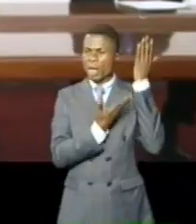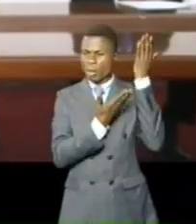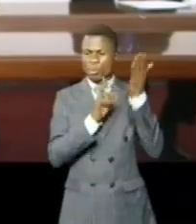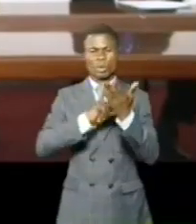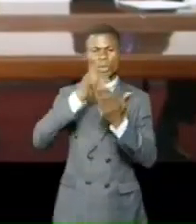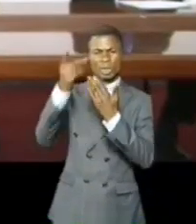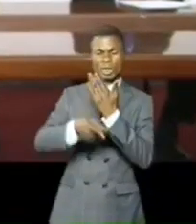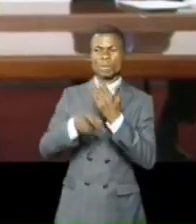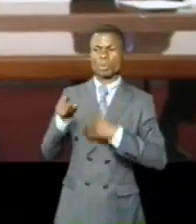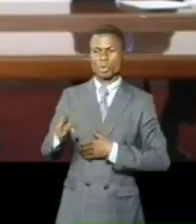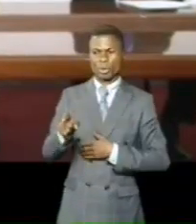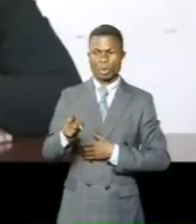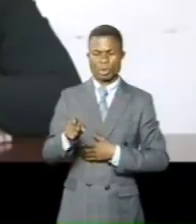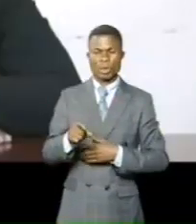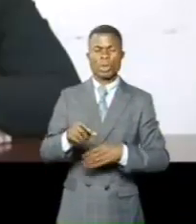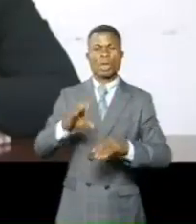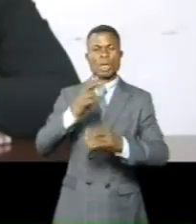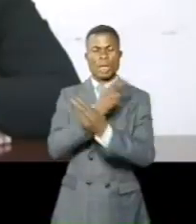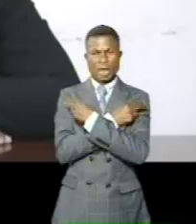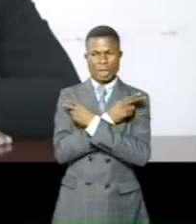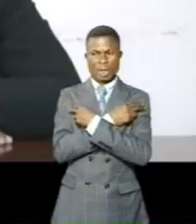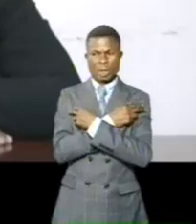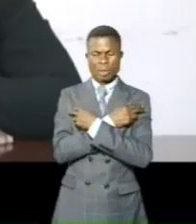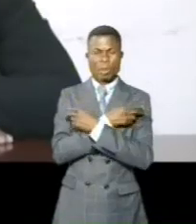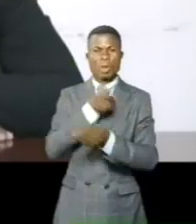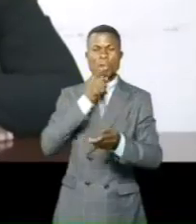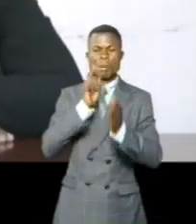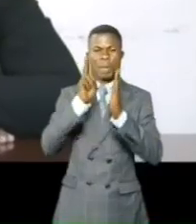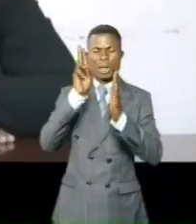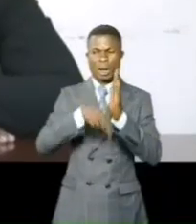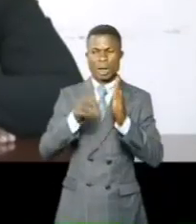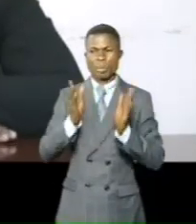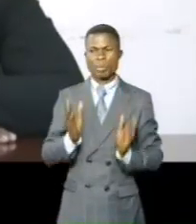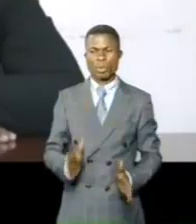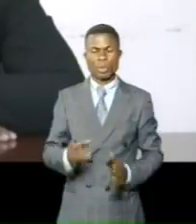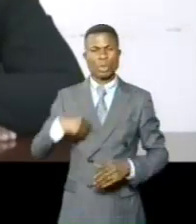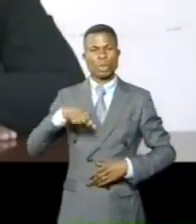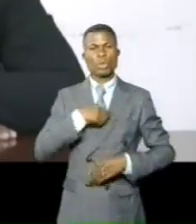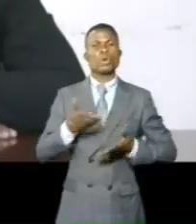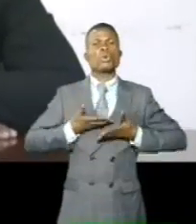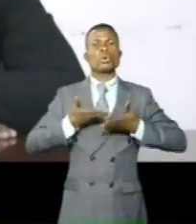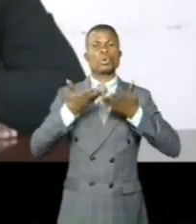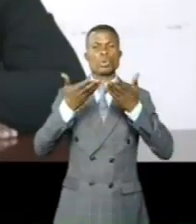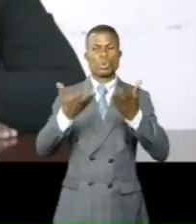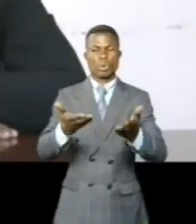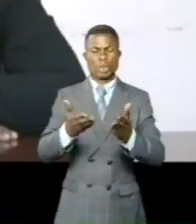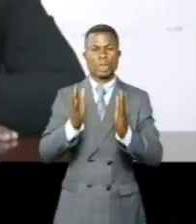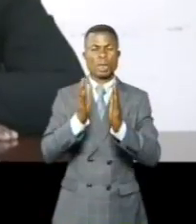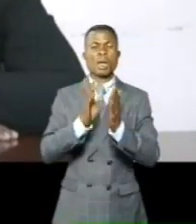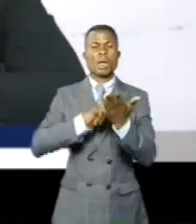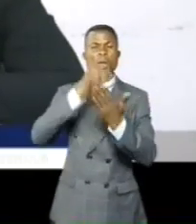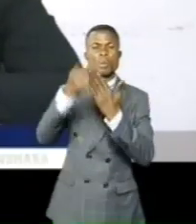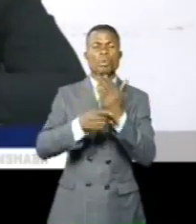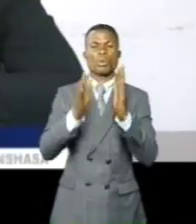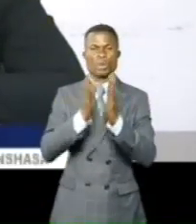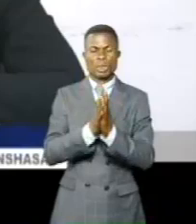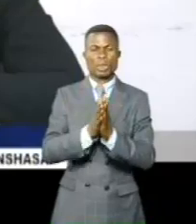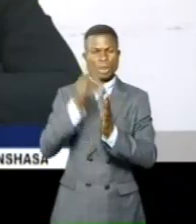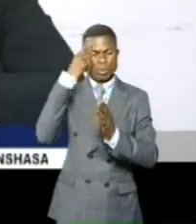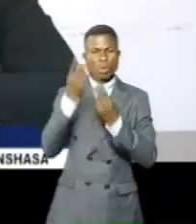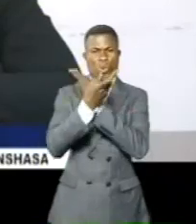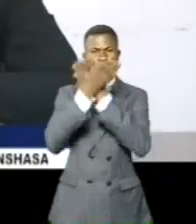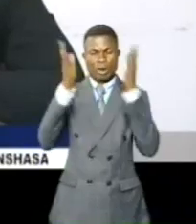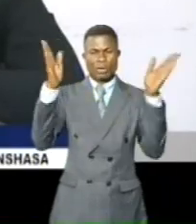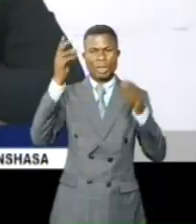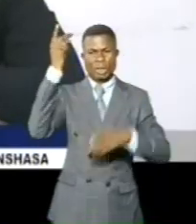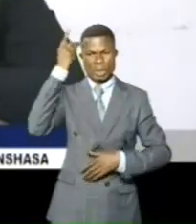projets. Au terme de nos vacances parlementaires, nous proposons 10 projets pour la ville de